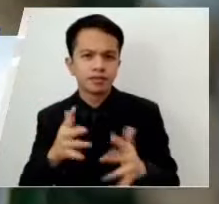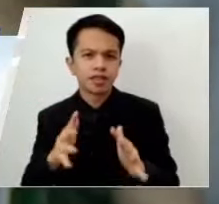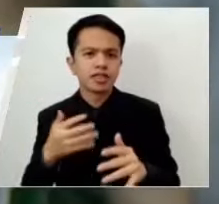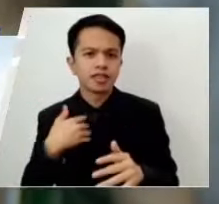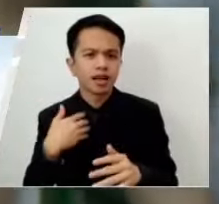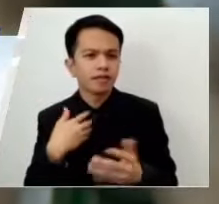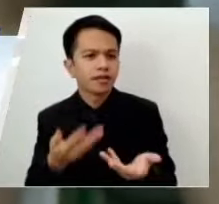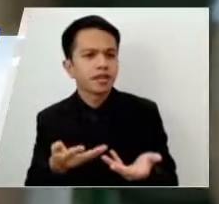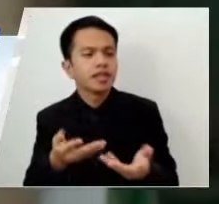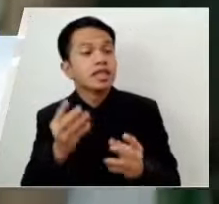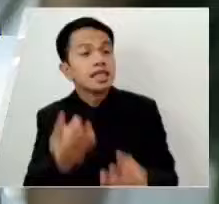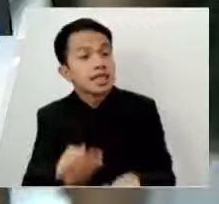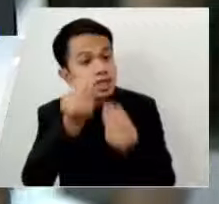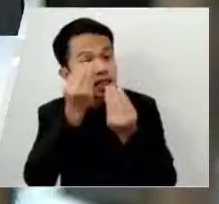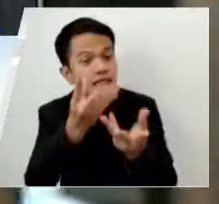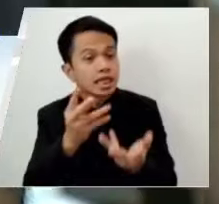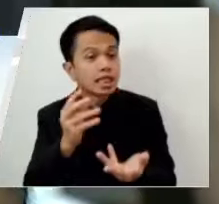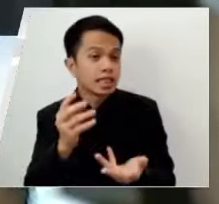kung maaari na ho silang